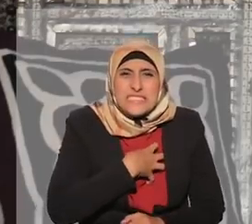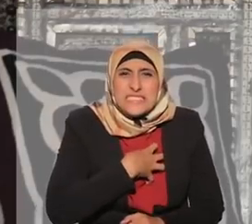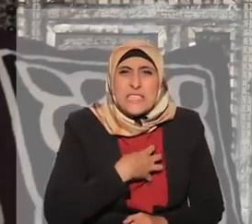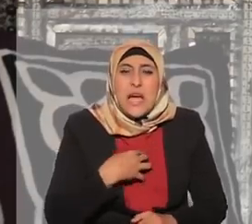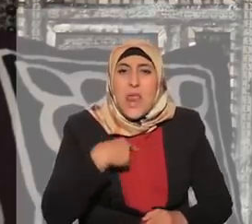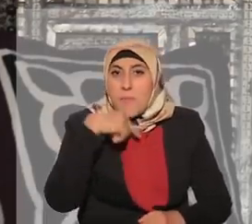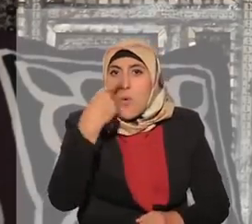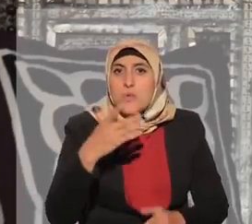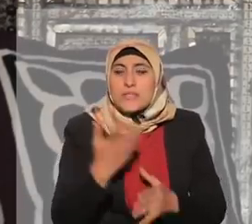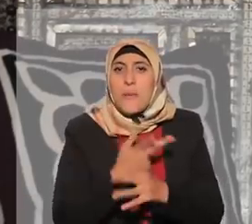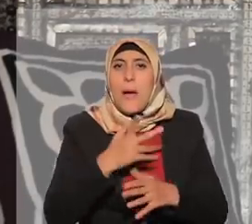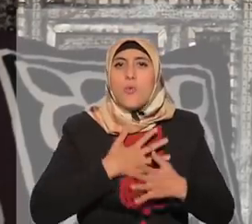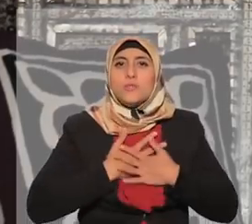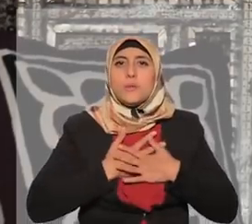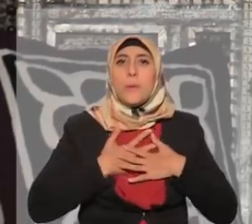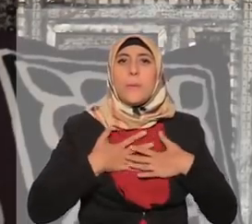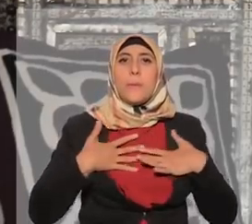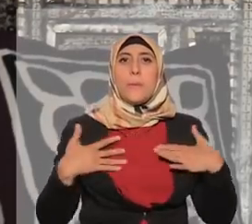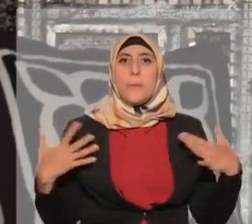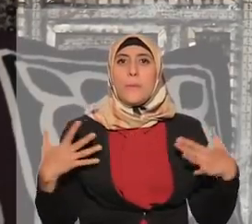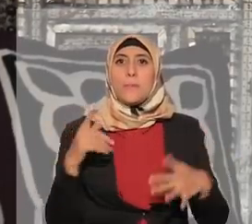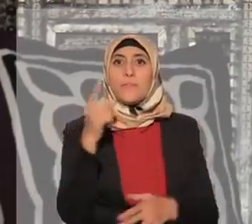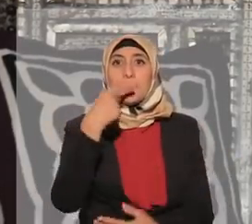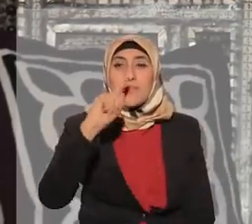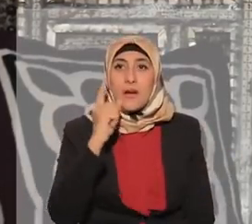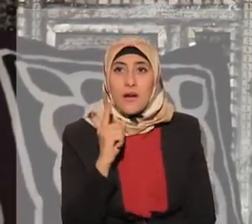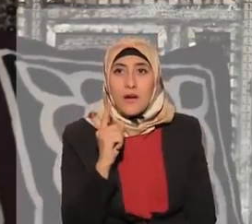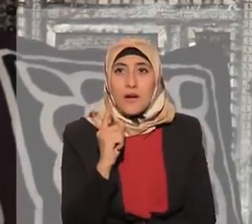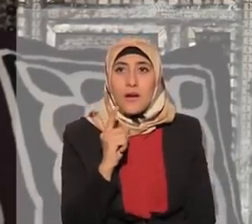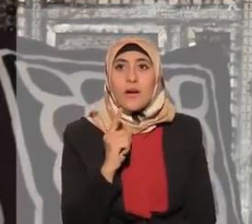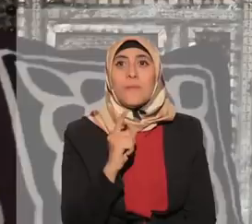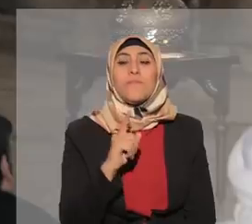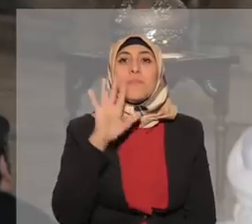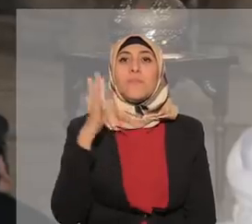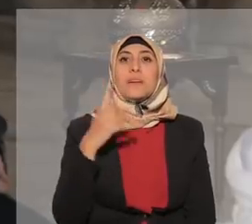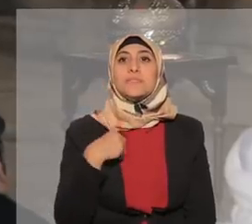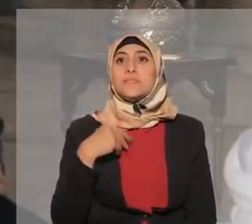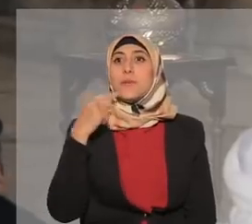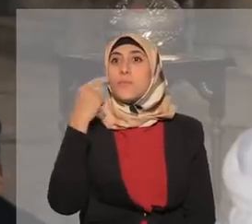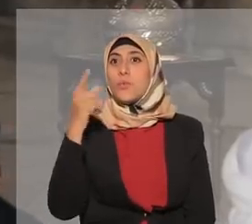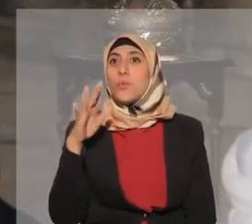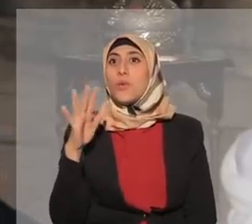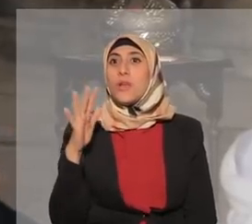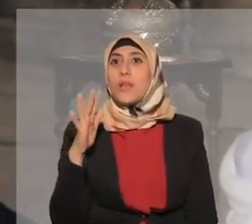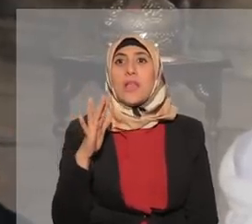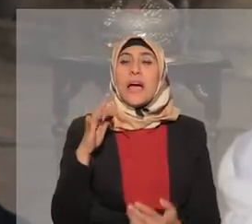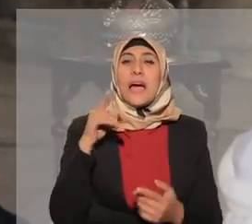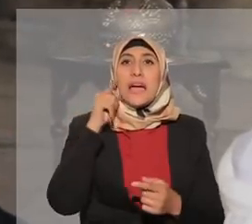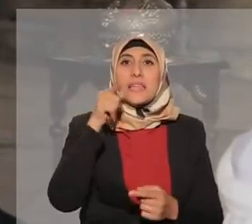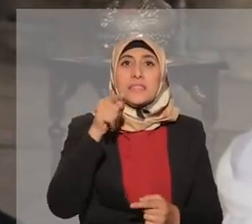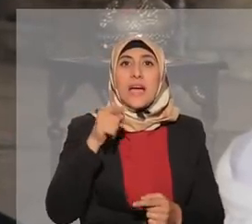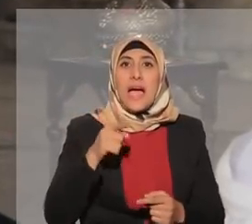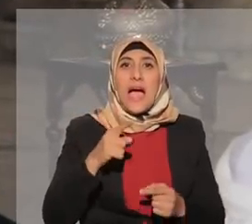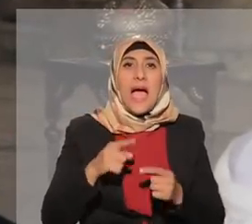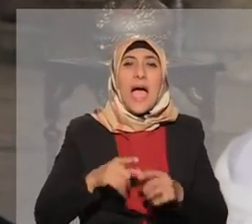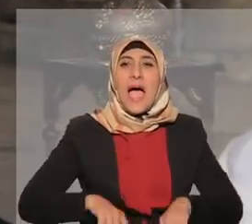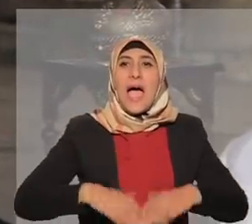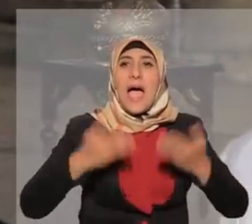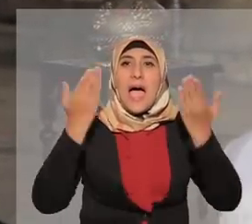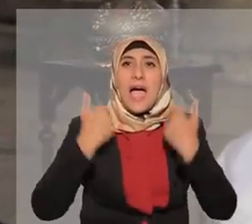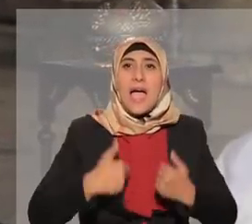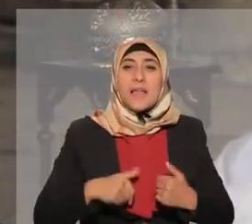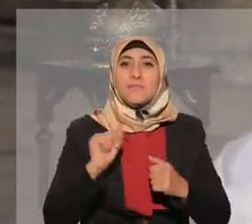من معانيها أو من مقاصدها، بل هي مطلوبة أن تقولها. لكن استغراق سيدنا الجنيد في شهول حال